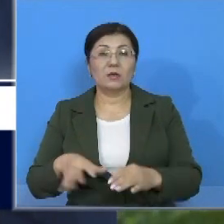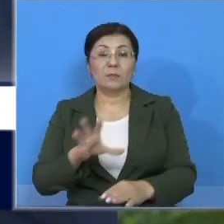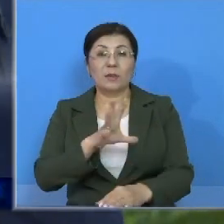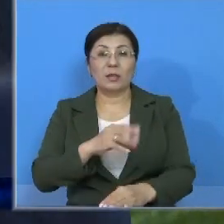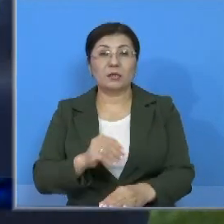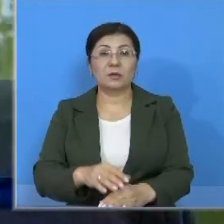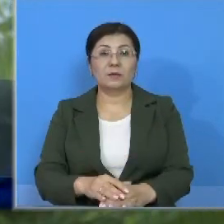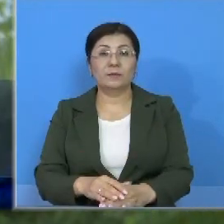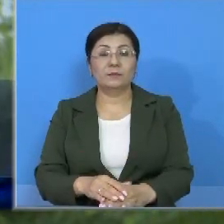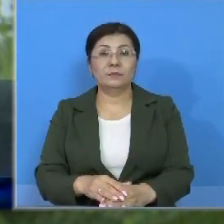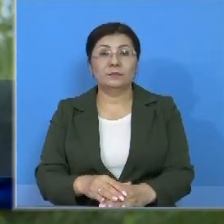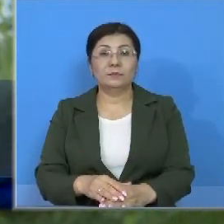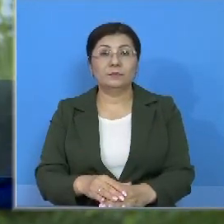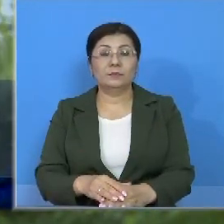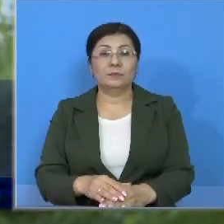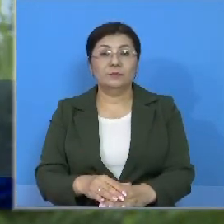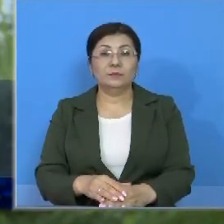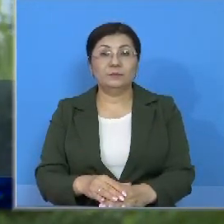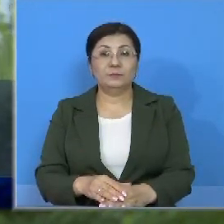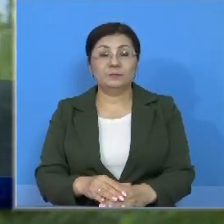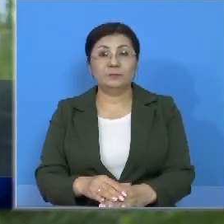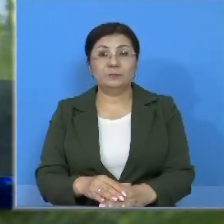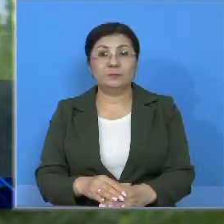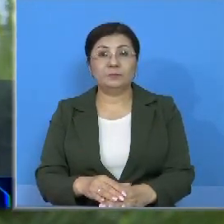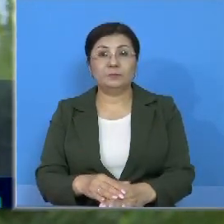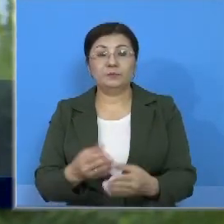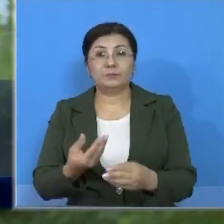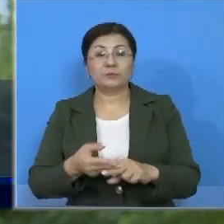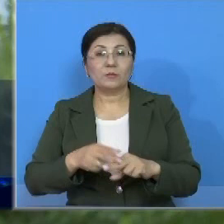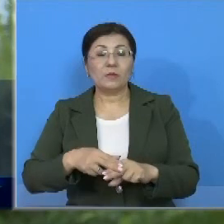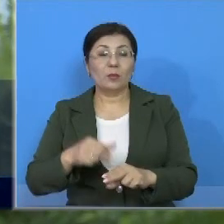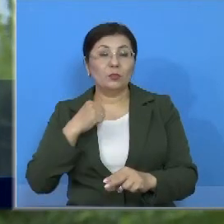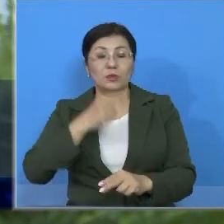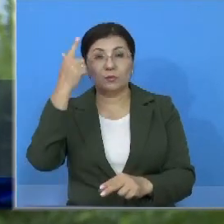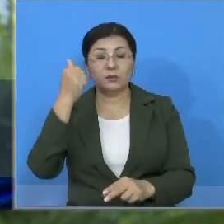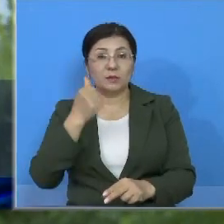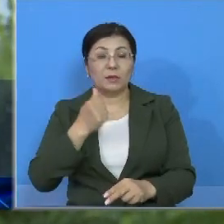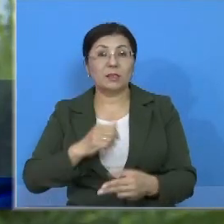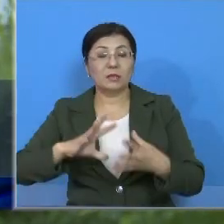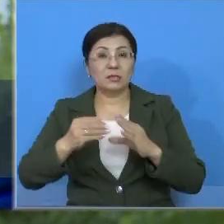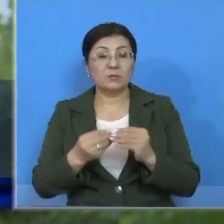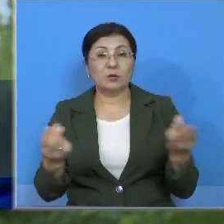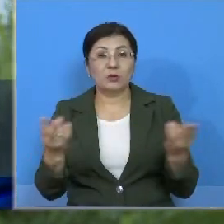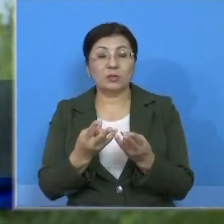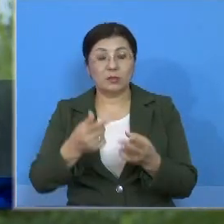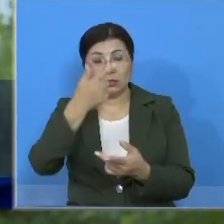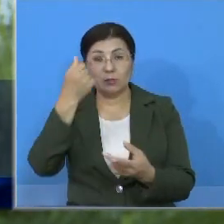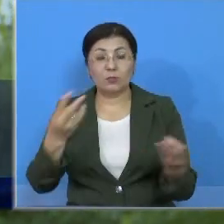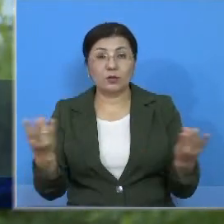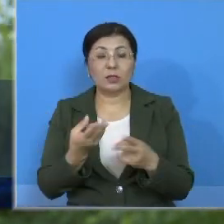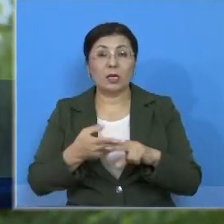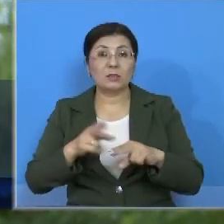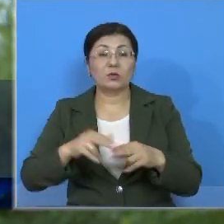сыналыңыздағы айтылып кеткен азамат өте дұрыс айтып отыр. Соның бәрі есептелуі қажет деп есептеліп, қазіргі таңда соған